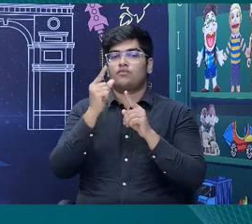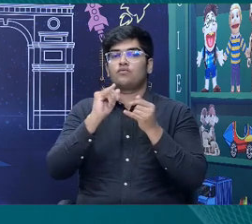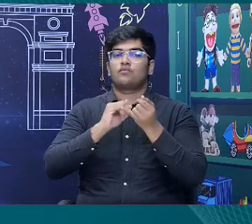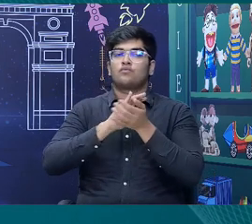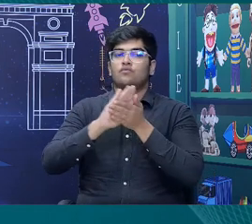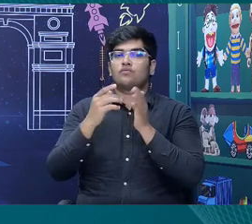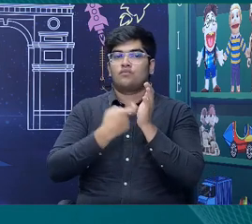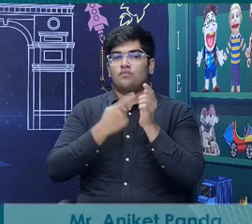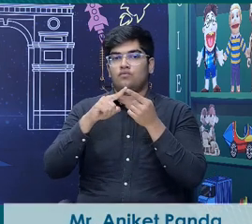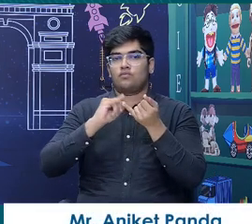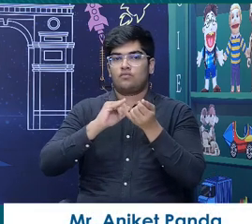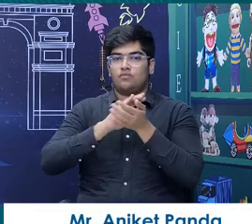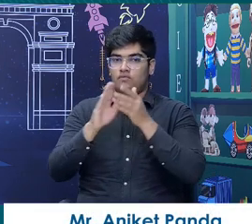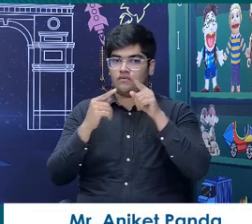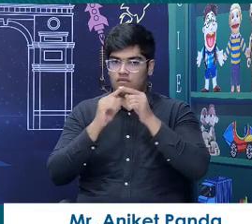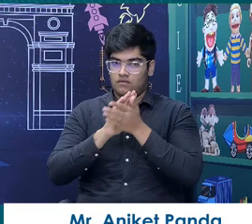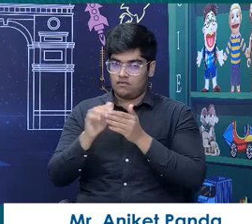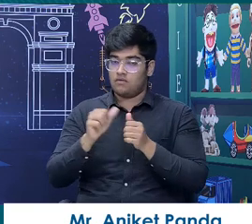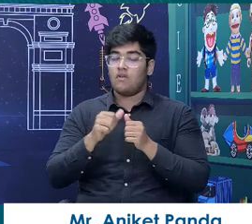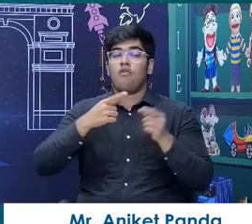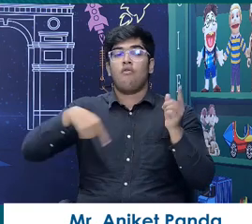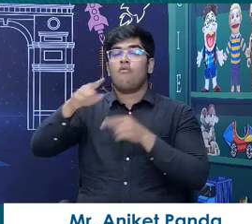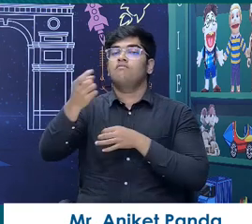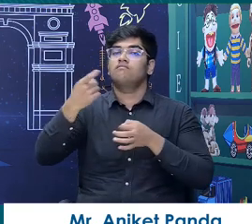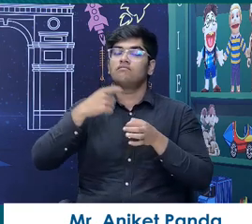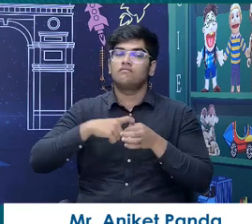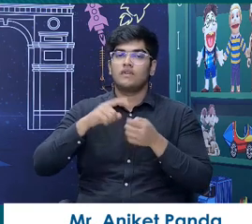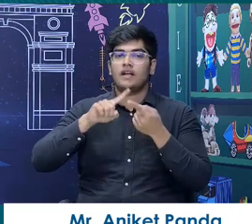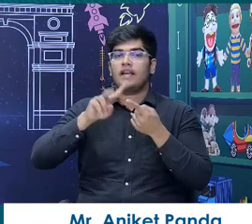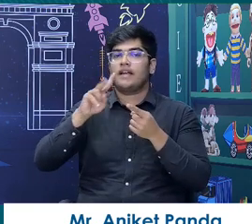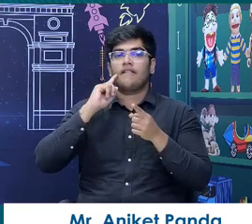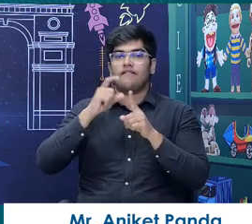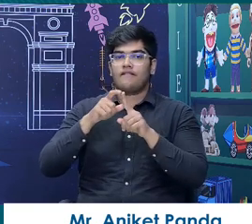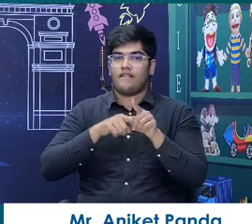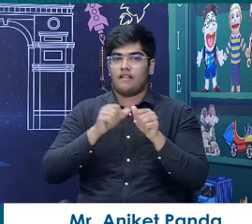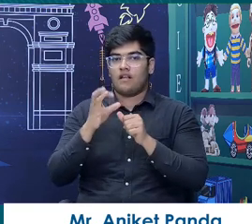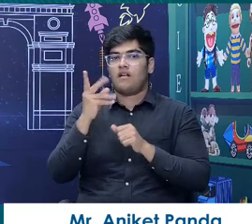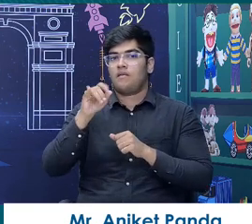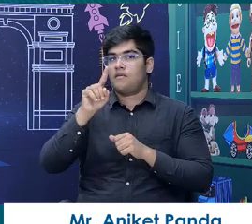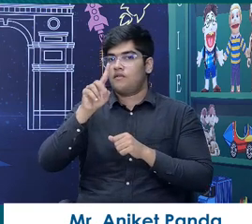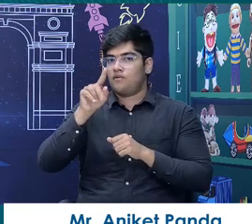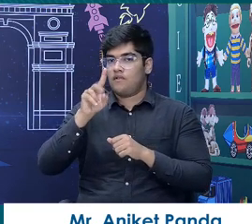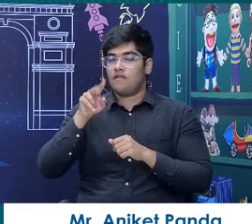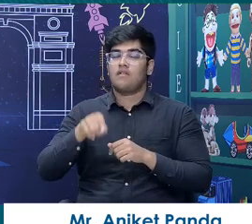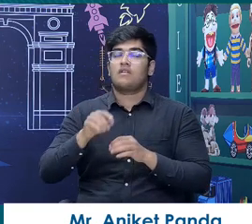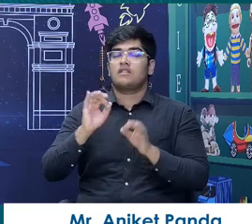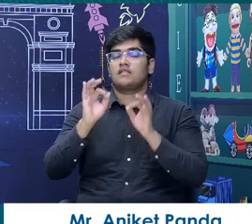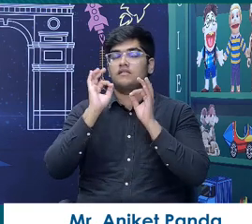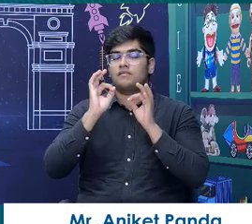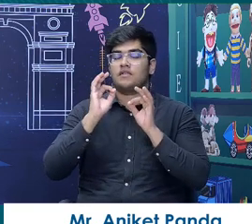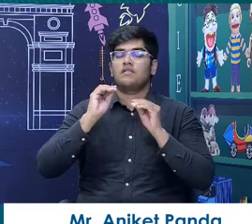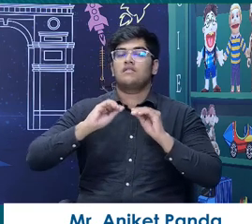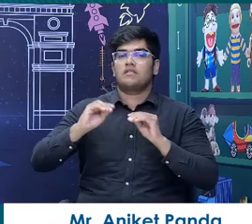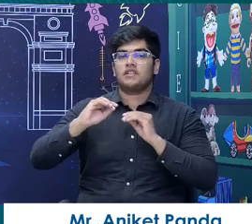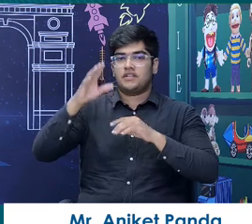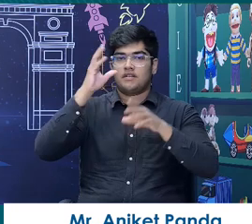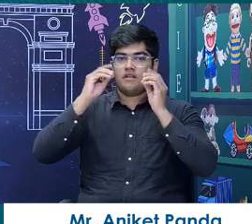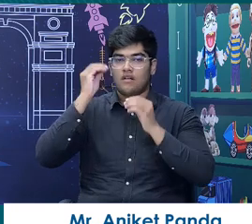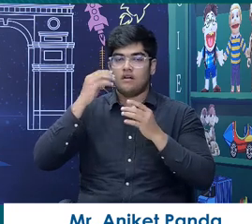टू दोज ट्यूनिंग इन टू ई विद्या चैनल नंबर 12 एंड दिस इज आ इंटरेक्ट टीचिंग लर्निंग